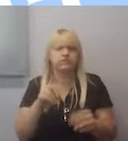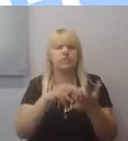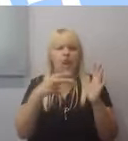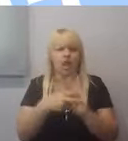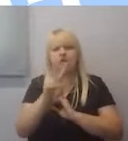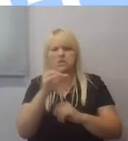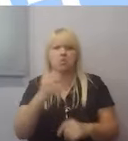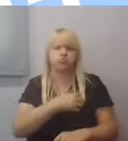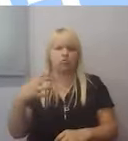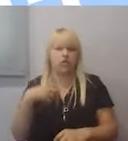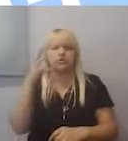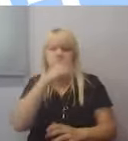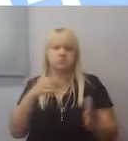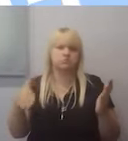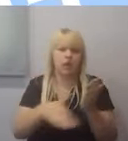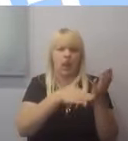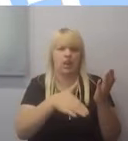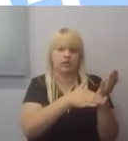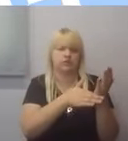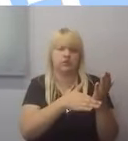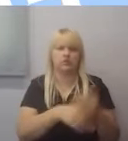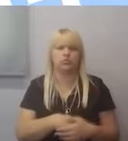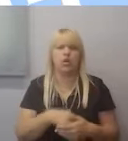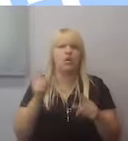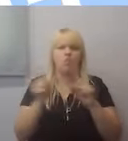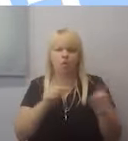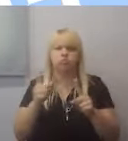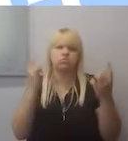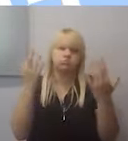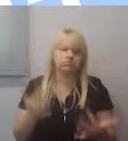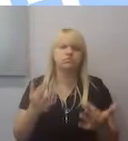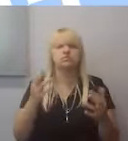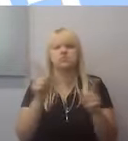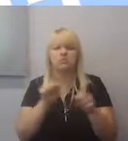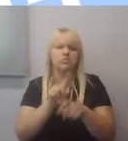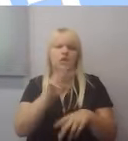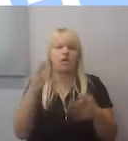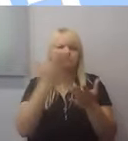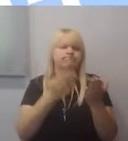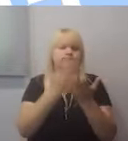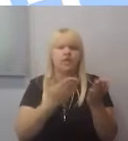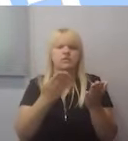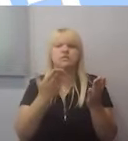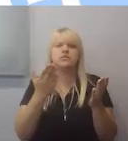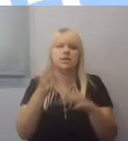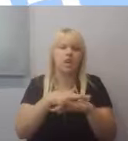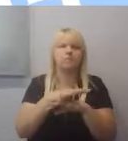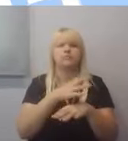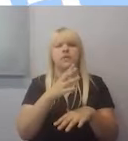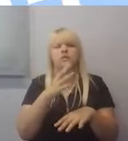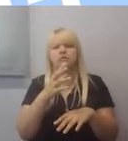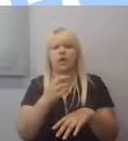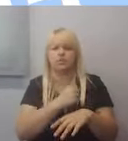bruņotiem spēkiem ir tie stāsts par mobilitātes pasākumiem respektīvi kā veicināt sabiedrotu spēku ātrāko pārvietošanos vai bruņoto spēku ātrāko